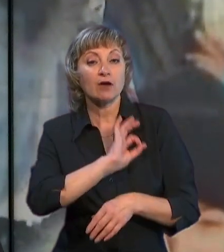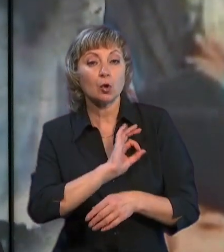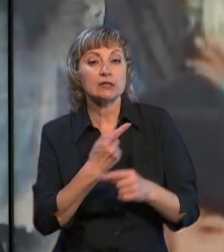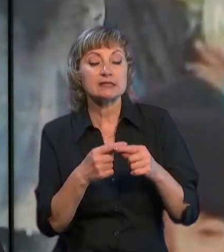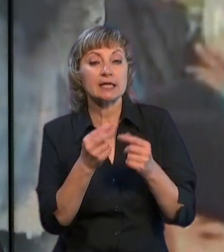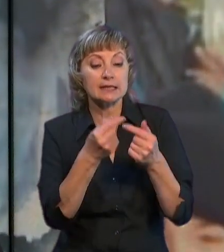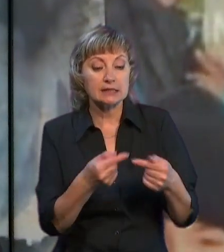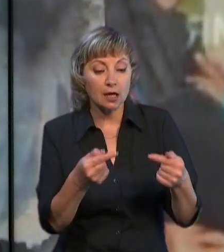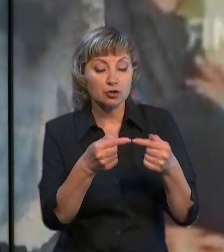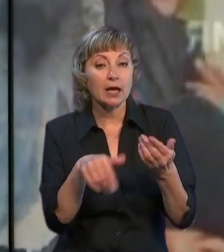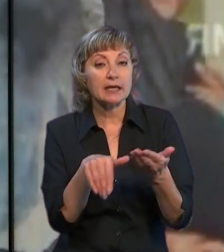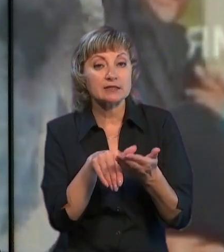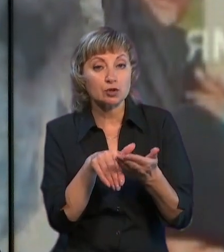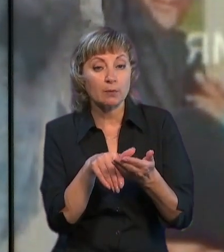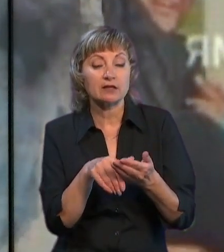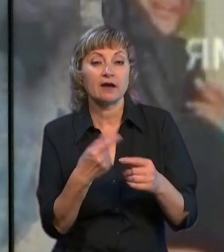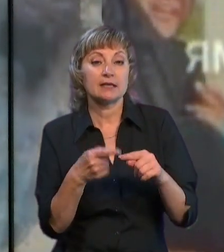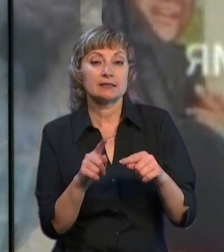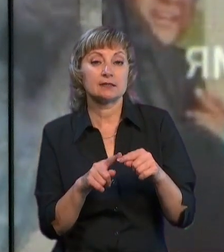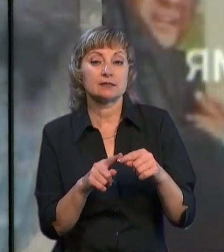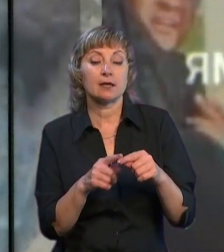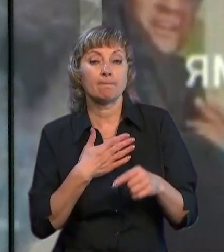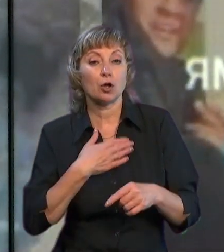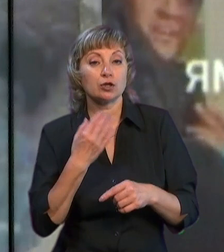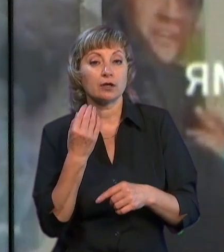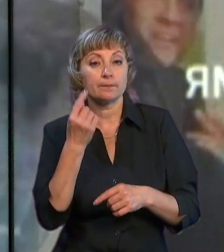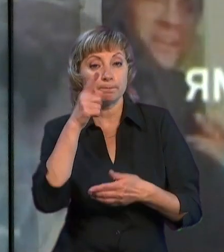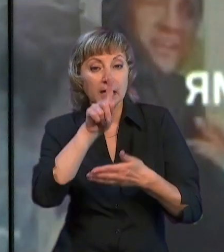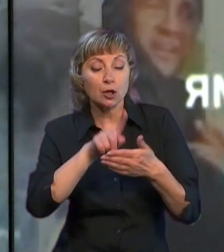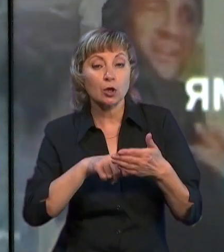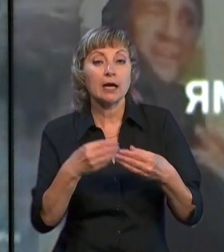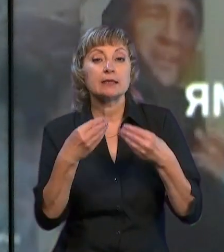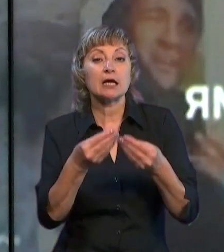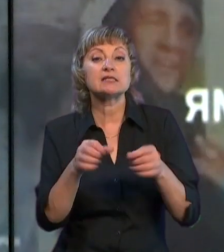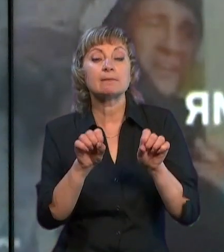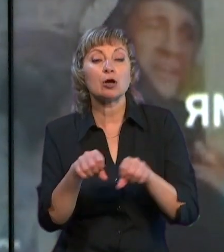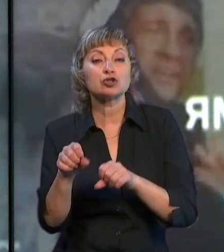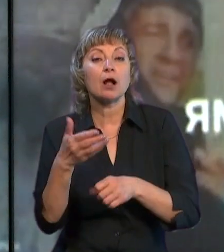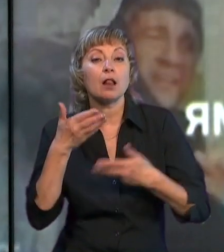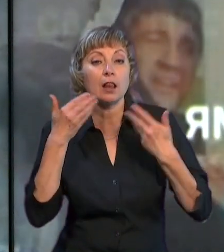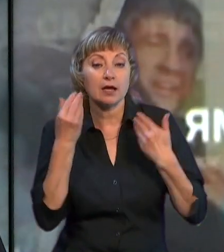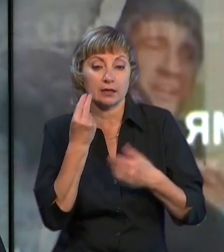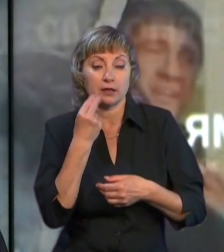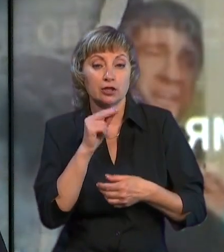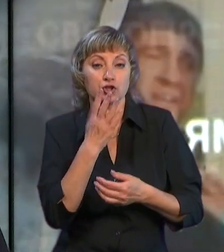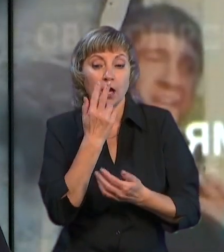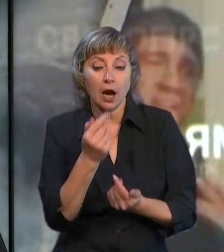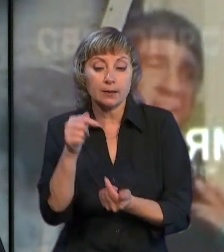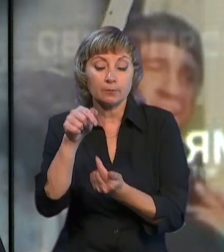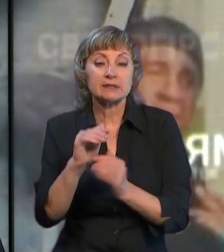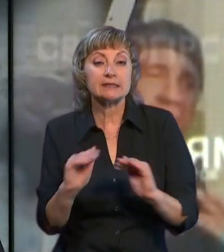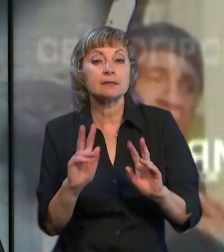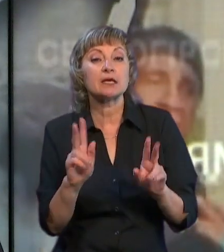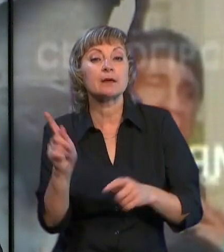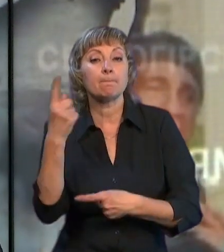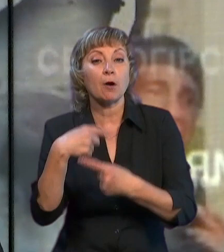діагностичних інструментів. І це, на моє глибоке переконання, дасть можливість легше і краще адаптуватися тим дітям, які повернуться з-за